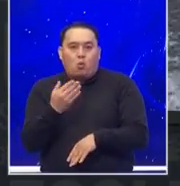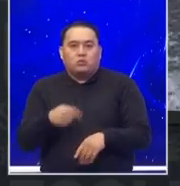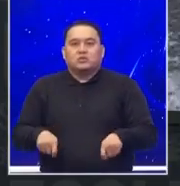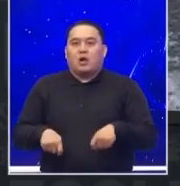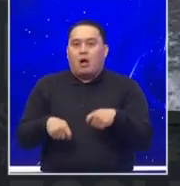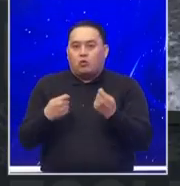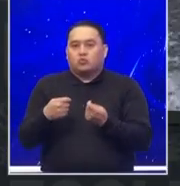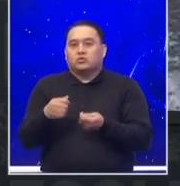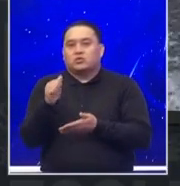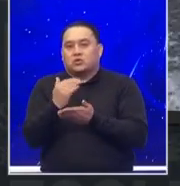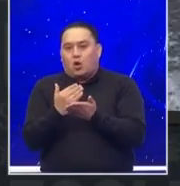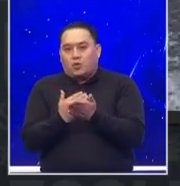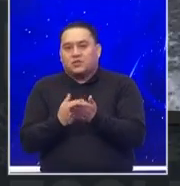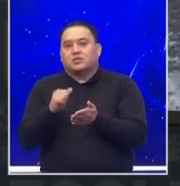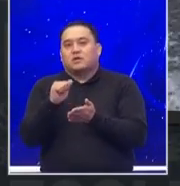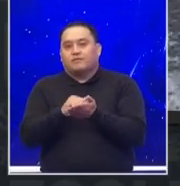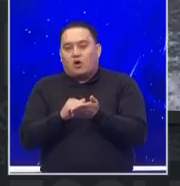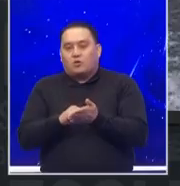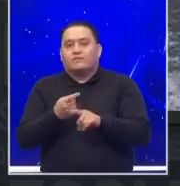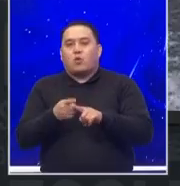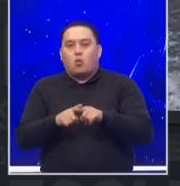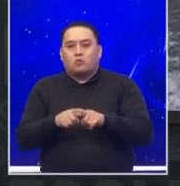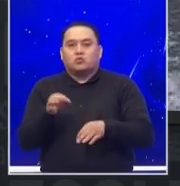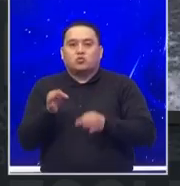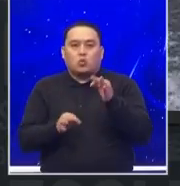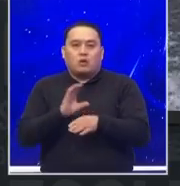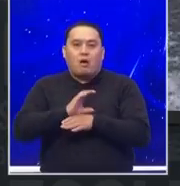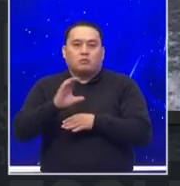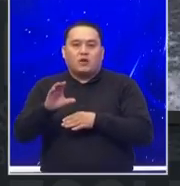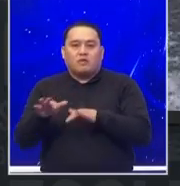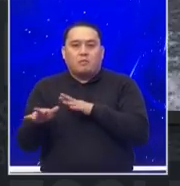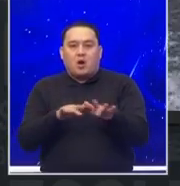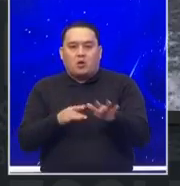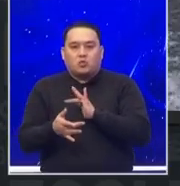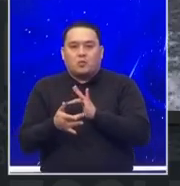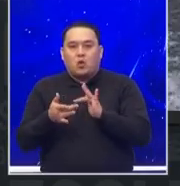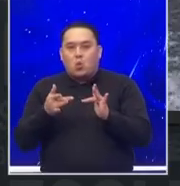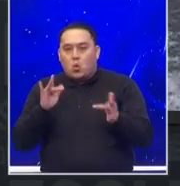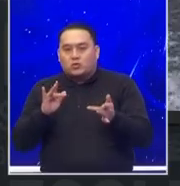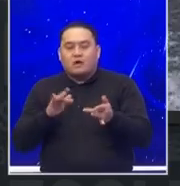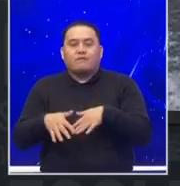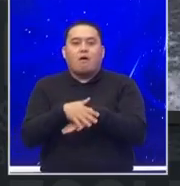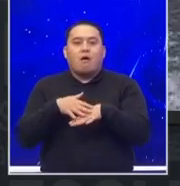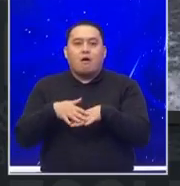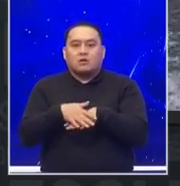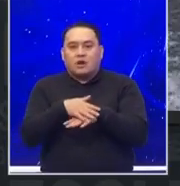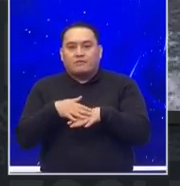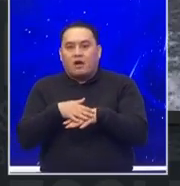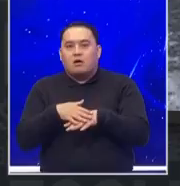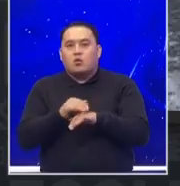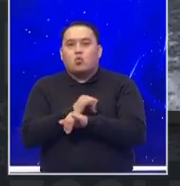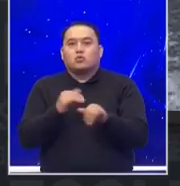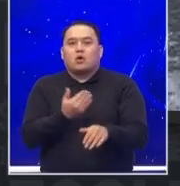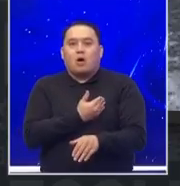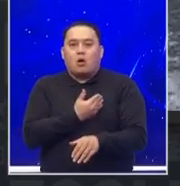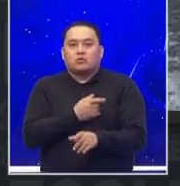әкімшілік хаттама толтырылды. Шешім қабылдау үшін іс сотқа жолданды. Ал әлеуметтік парақшада оқырмандарын арттырмақ